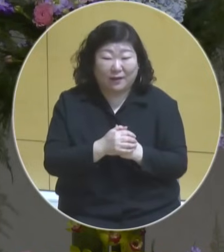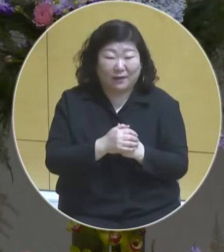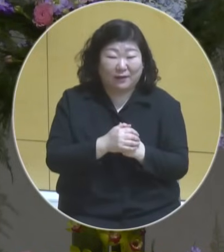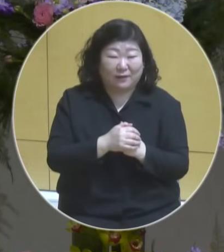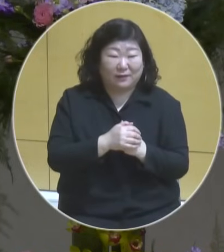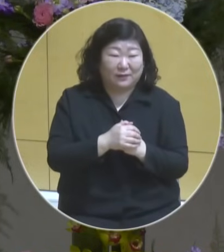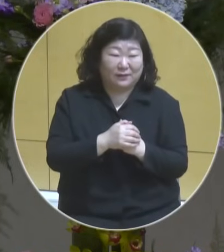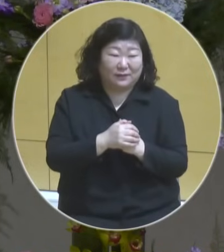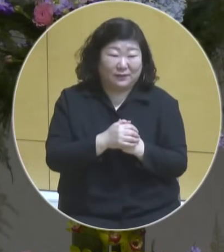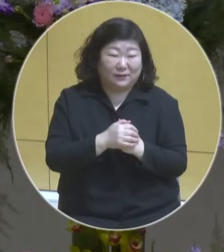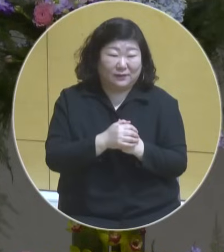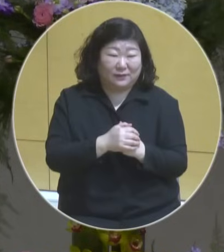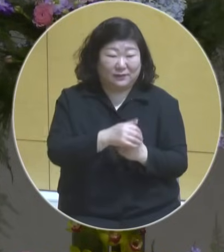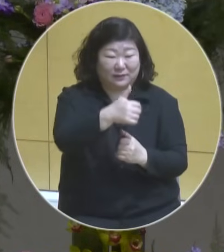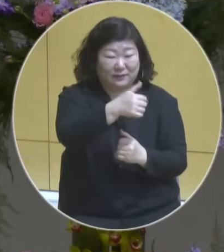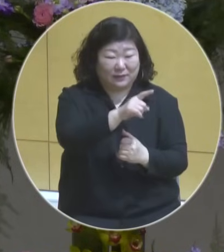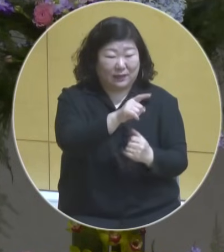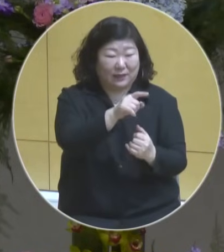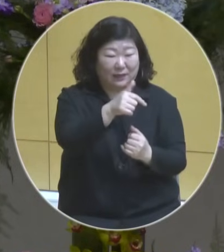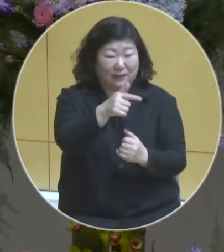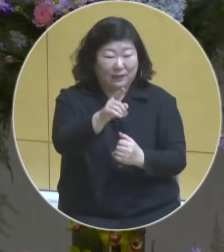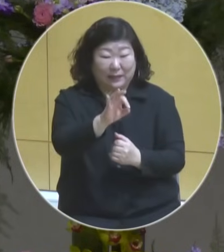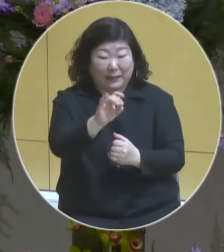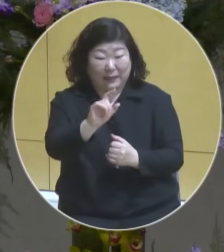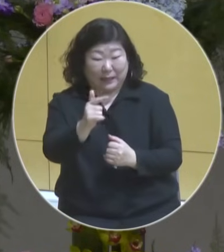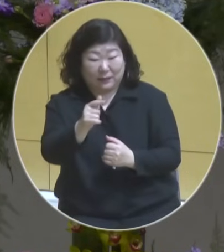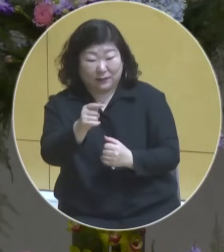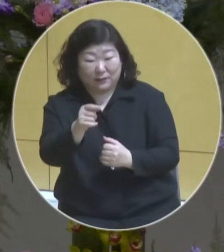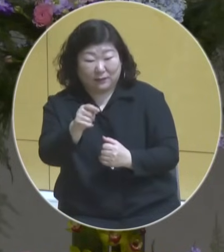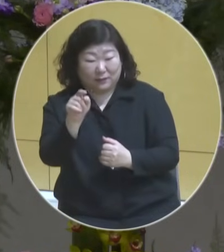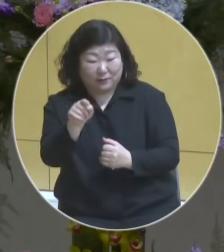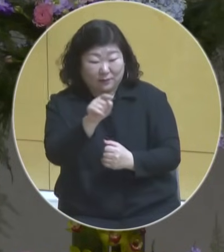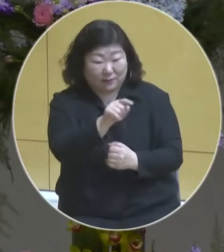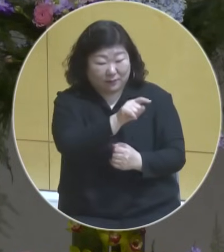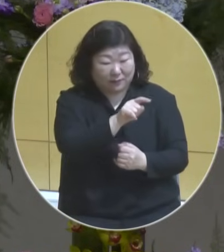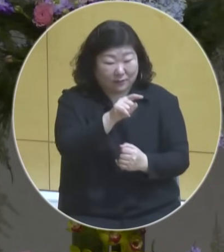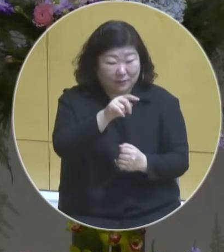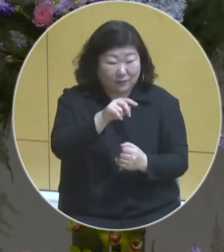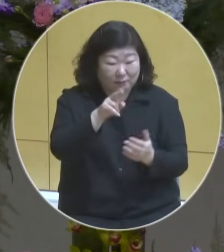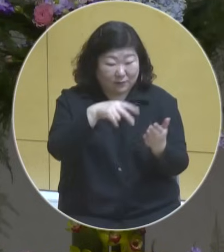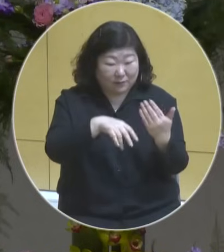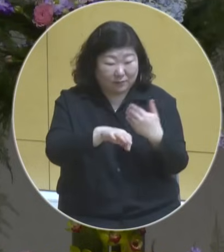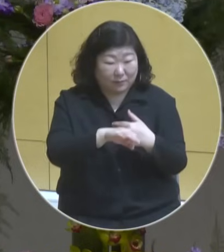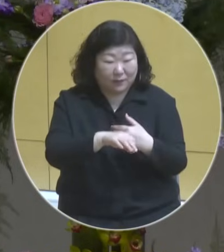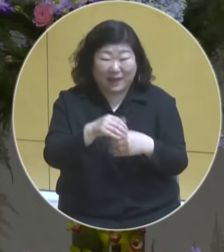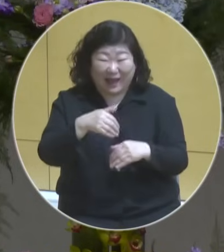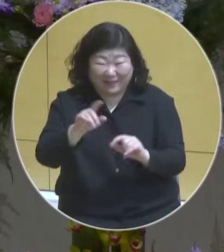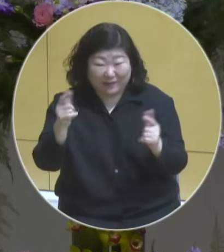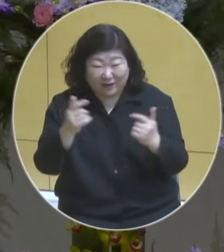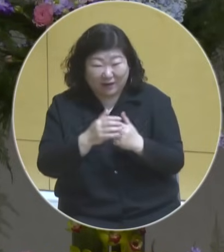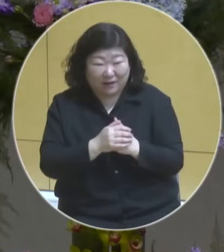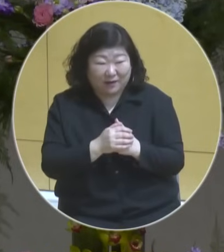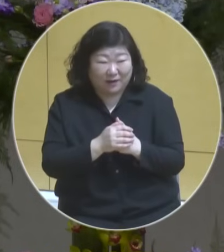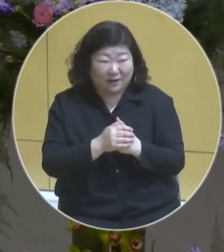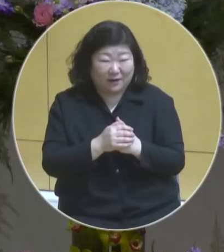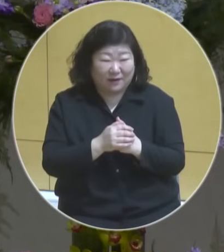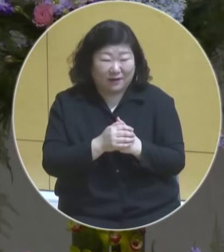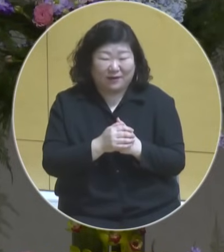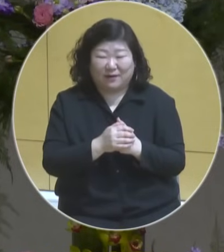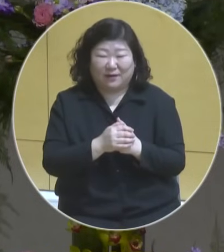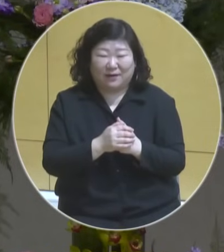되는 거예 가난의 의미가 완전히 바뀌어졌고 여러분은 가나한 교인이 아니라 나가는 교인 대서 얼마나 된지